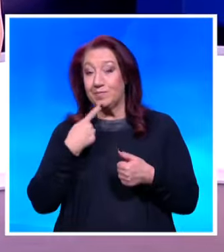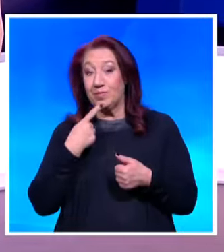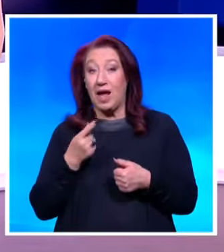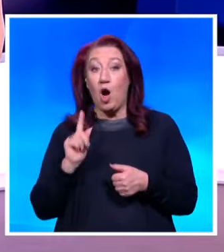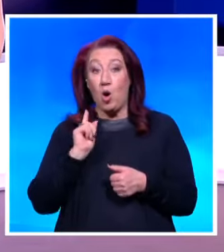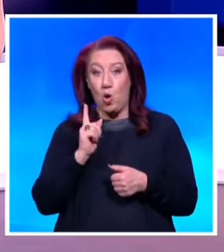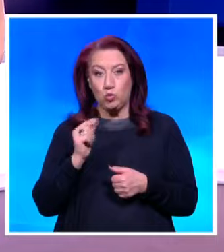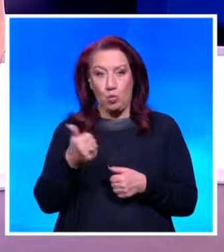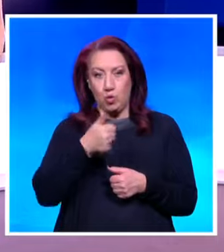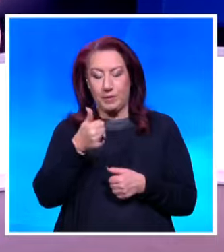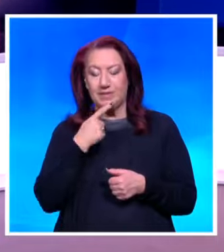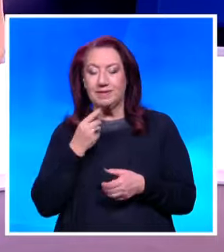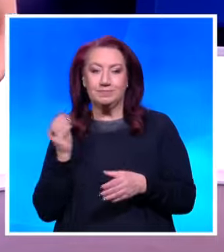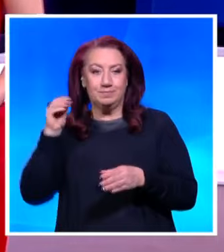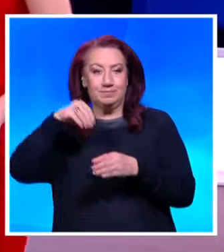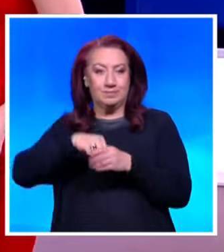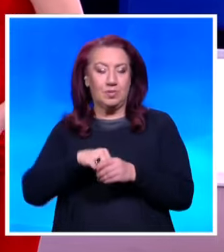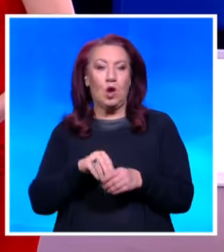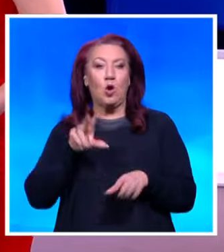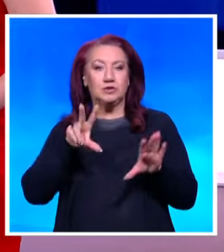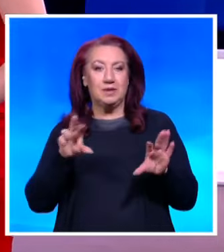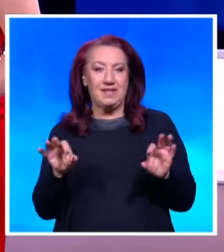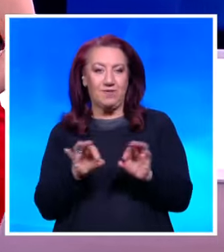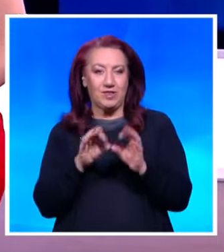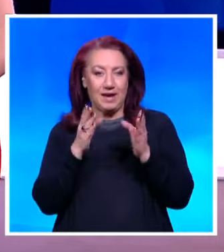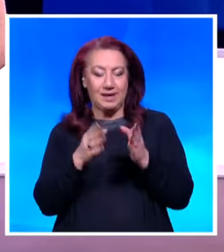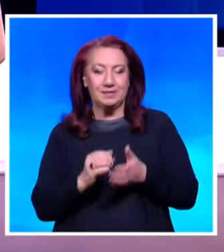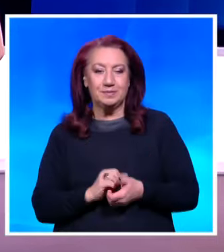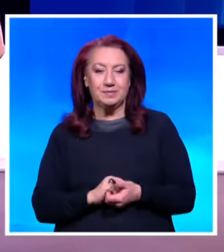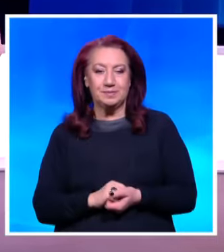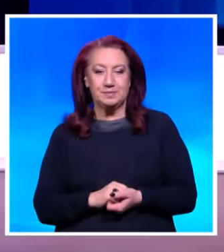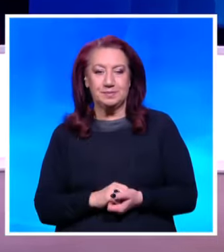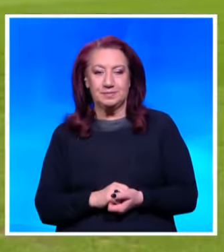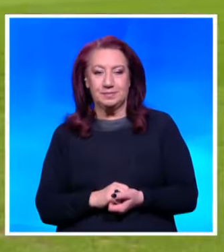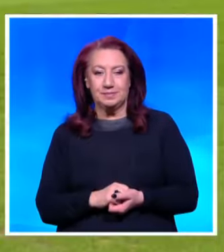финалите. Валери Генов с подробностите сега. Валери, здравей!